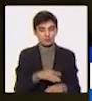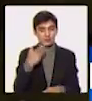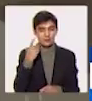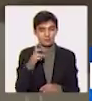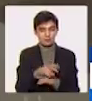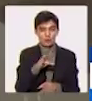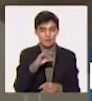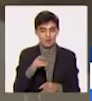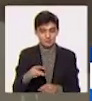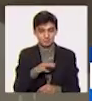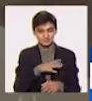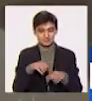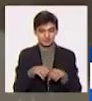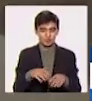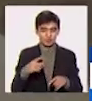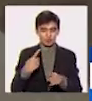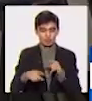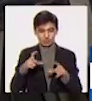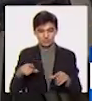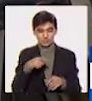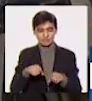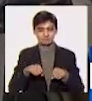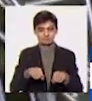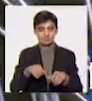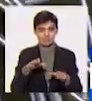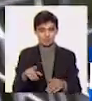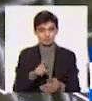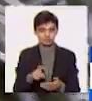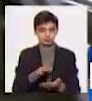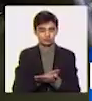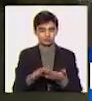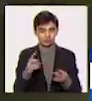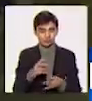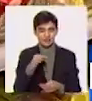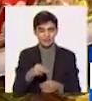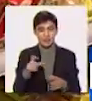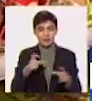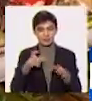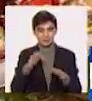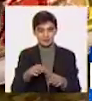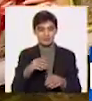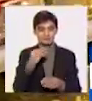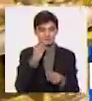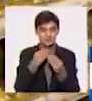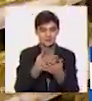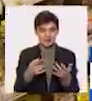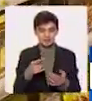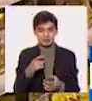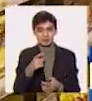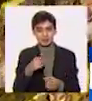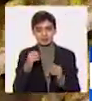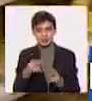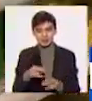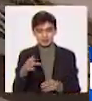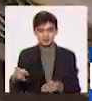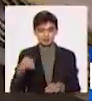келген тұтынушының қолы тиетін дүние тауар салатын арбалар. Дүкен сөрелеріндегі азық-түліктің басым бөлігін арбаға